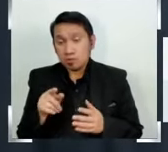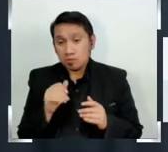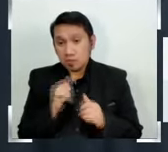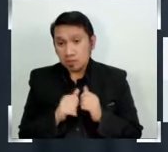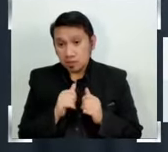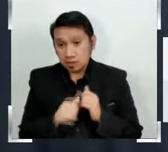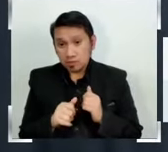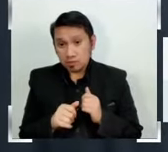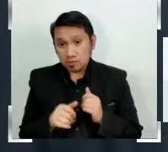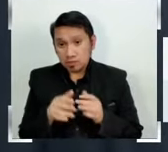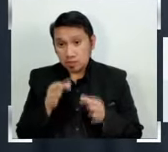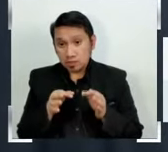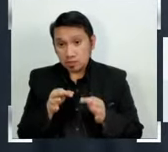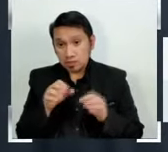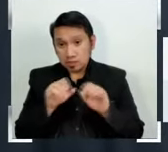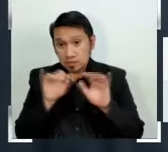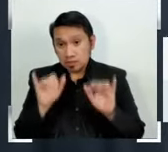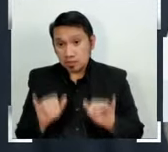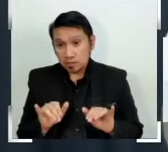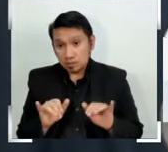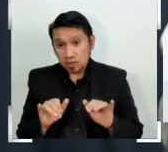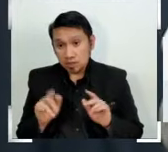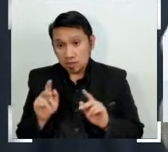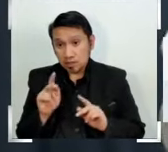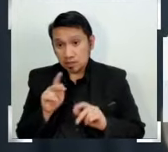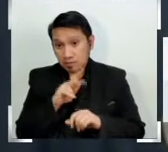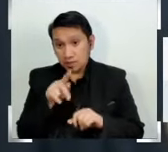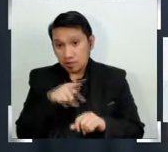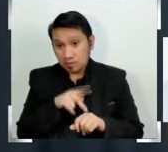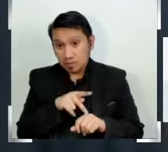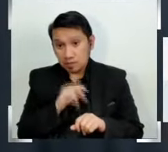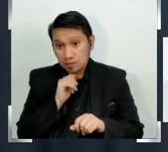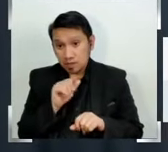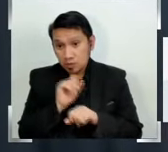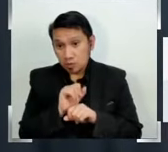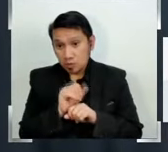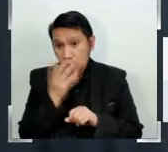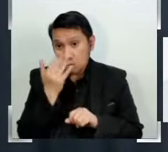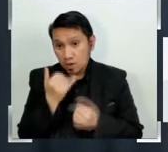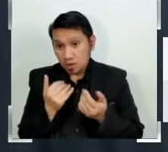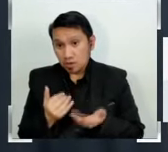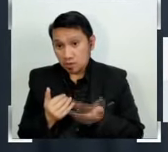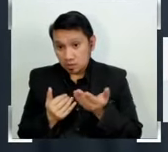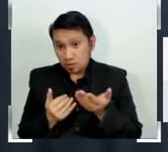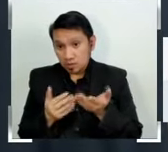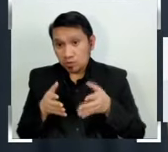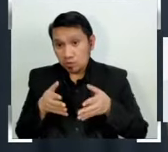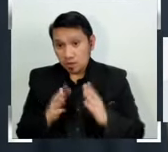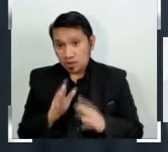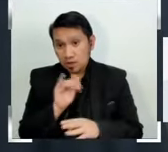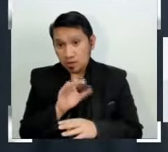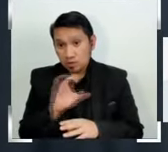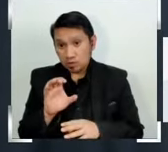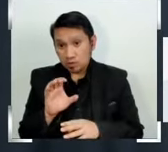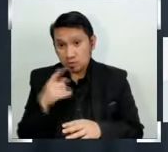Pilipinas? Then, bakit ka nag-file ng resolusyon? Napapasukin sila. Napakipakialaman tayo dito.